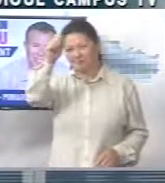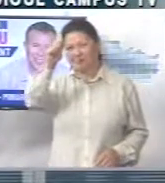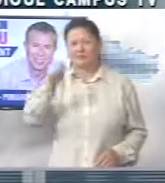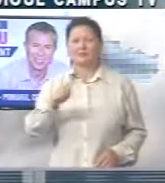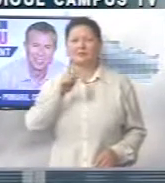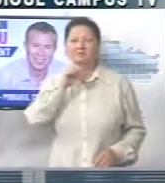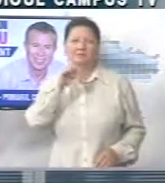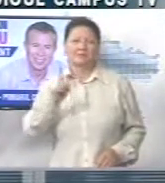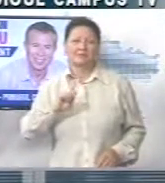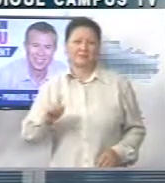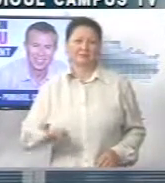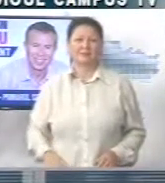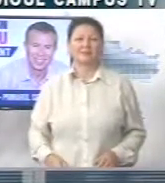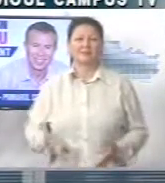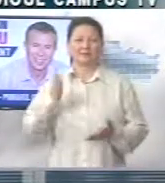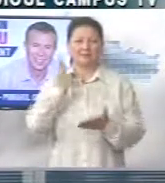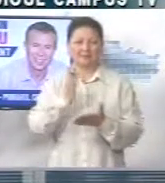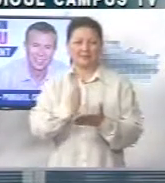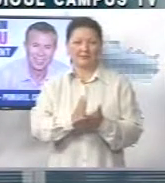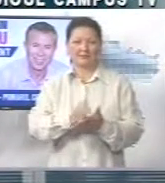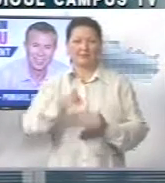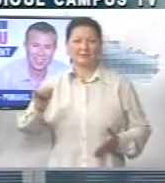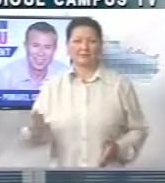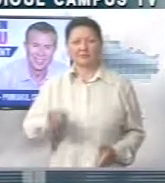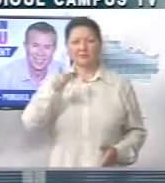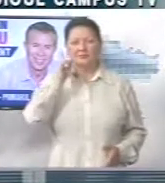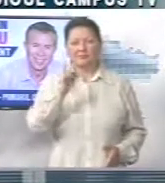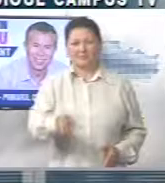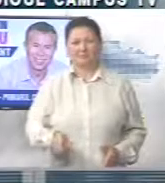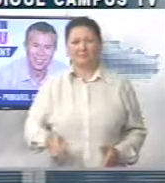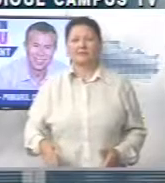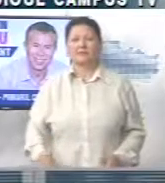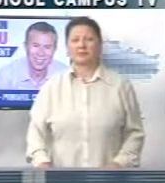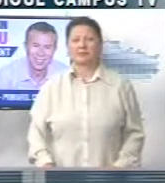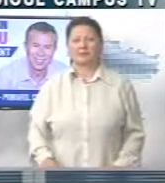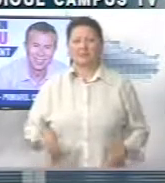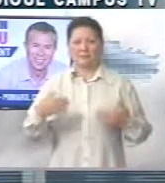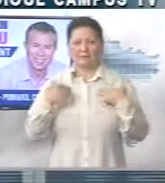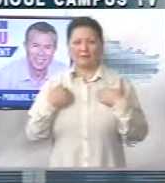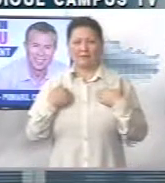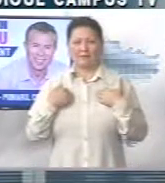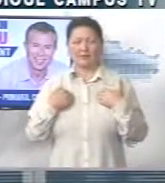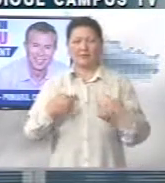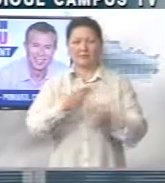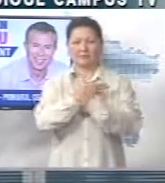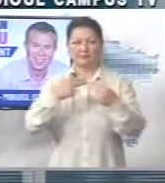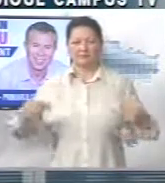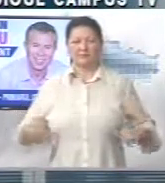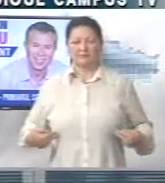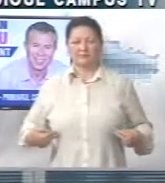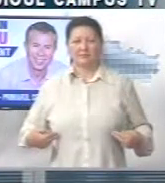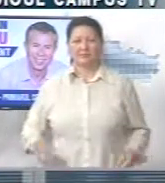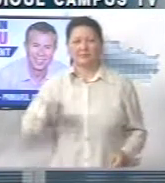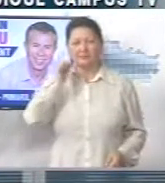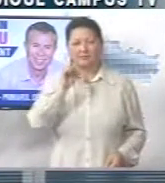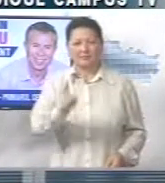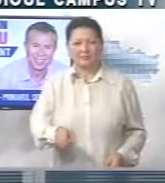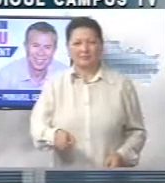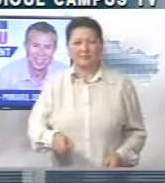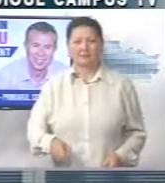fiecare buzoian are și drepturi, are și obligații, iar eu ca primar am obligația față de orice